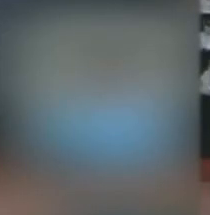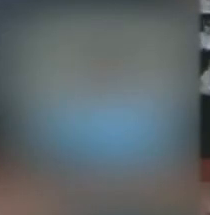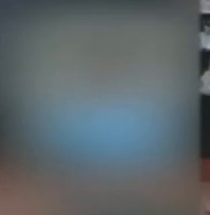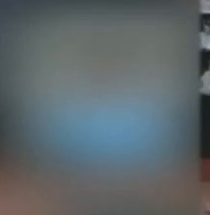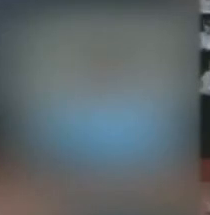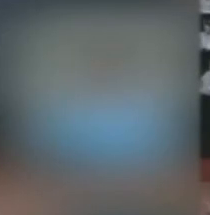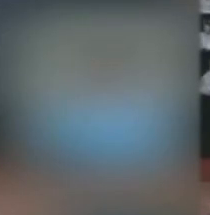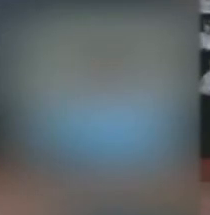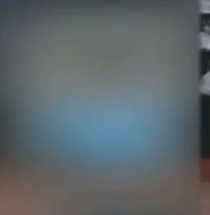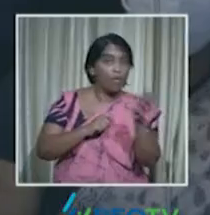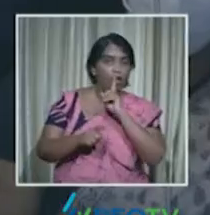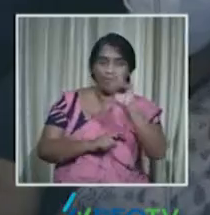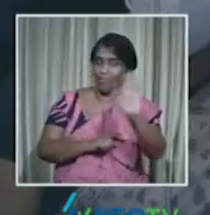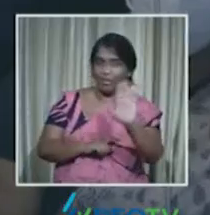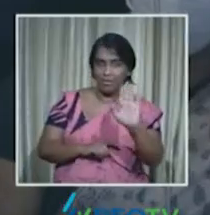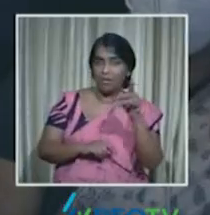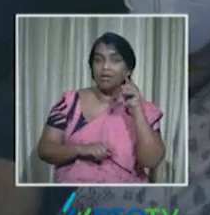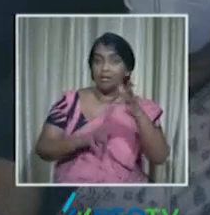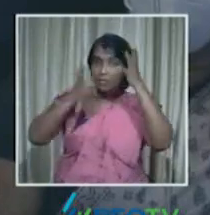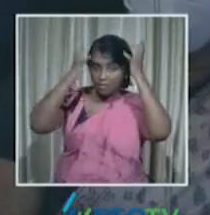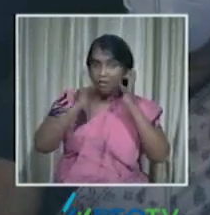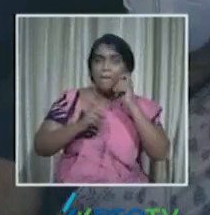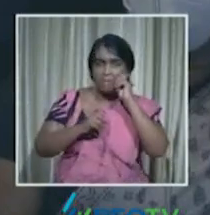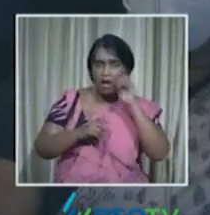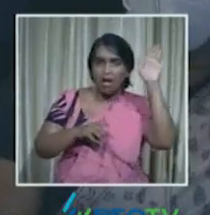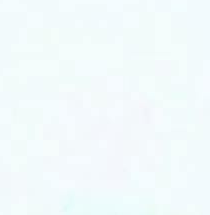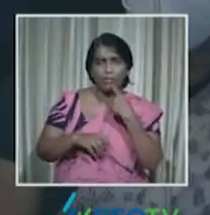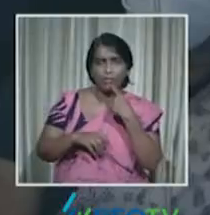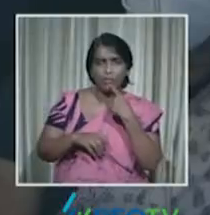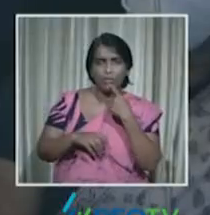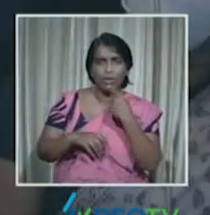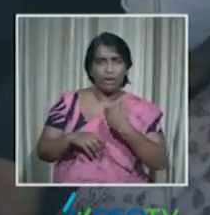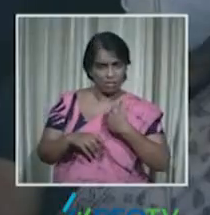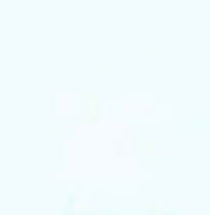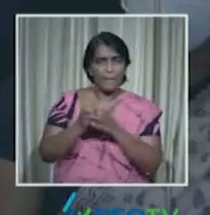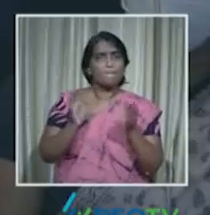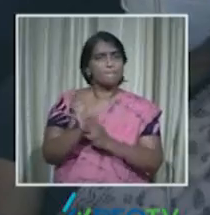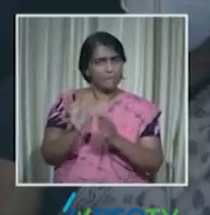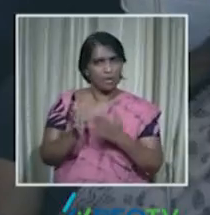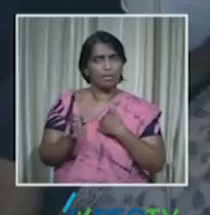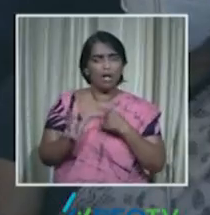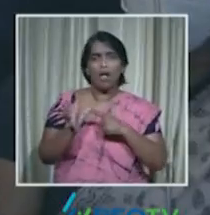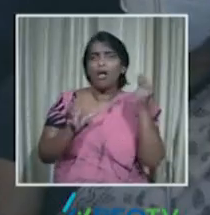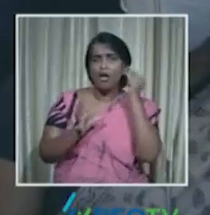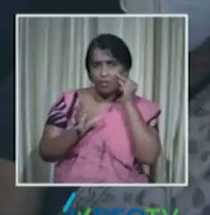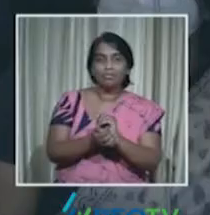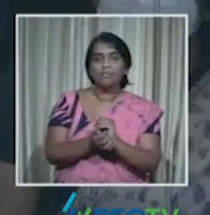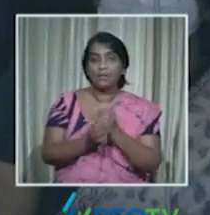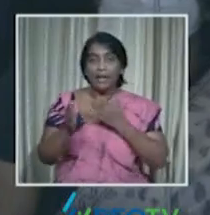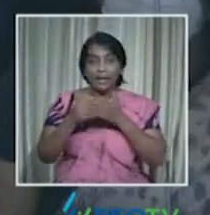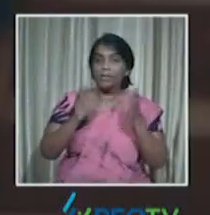පසු පාර්ලිමේන්තුව යළි රැස් වුණා. හෙල්මට් එකක් දාගෙන ආව තමයි. හෙල්මට් එක දාගෙන ආවේ අපේ පක්ෂ සමාජිකයෙක් අනුරුද්ධානායක මන්ත්‍රීවරයාගේ